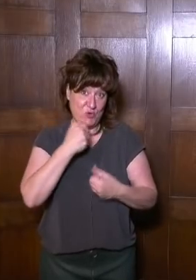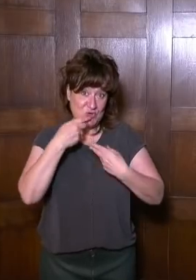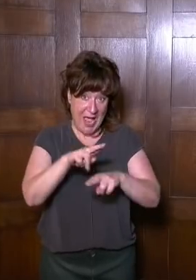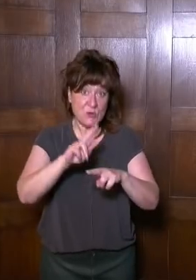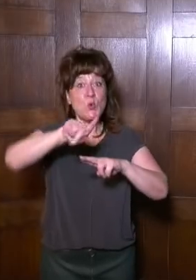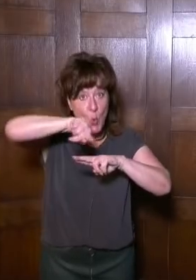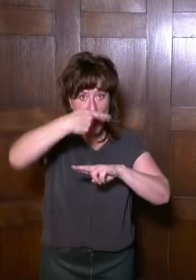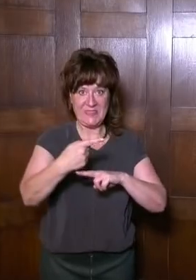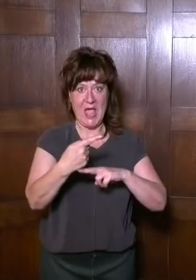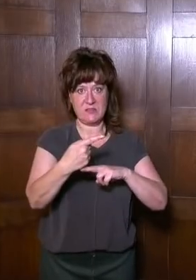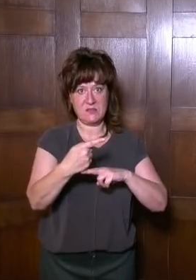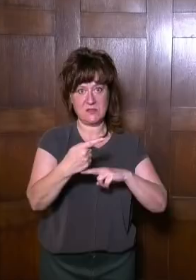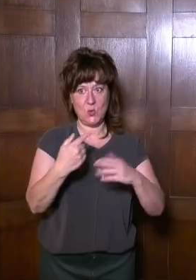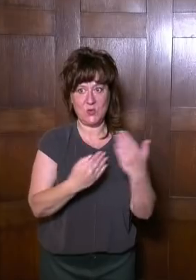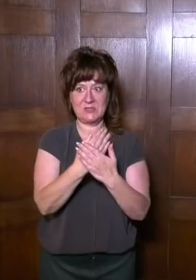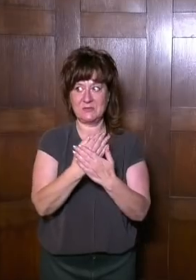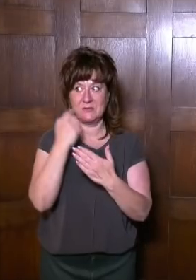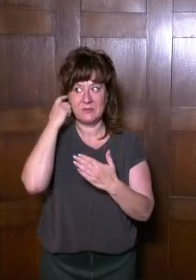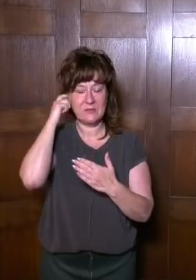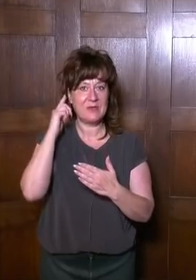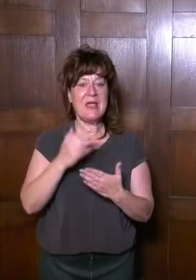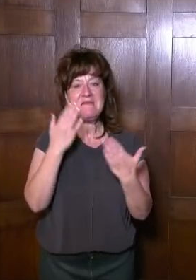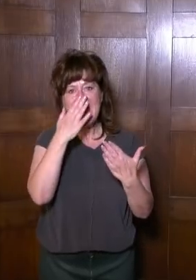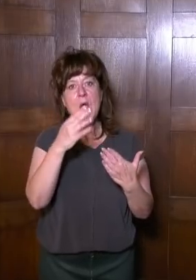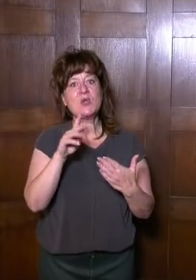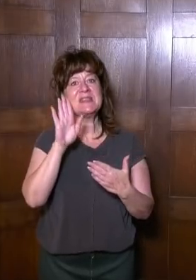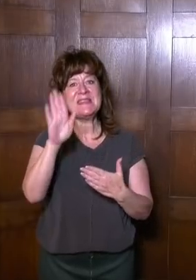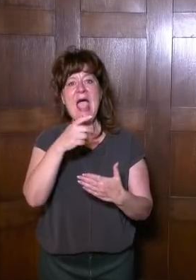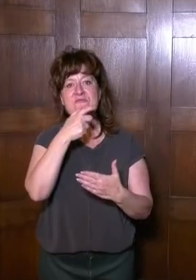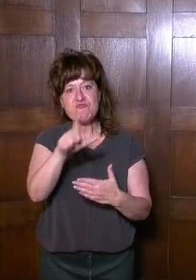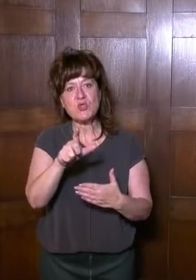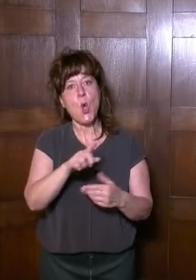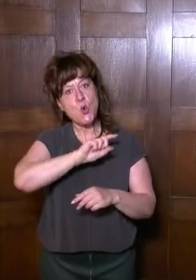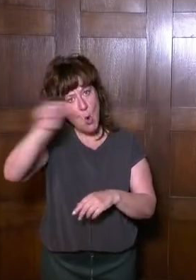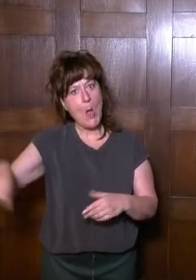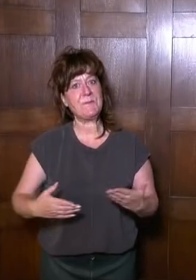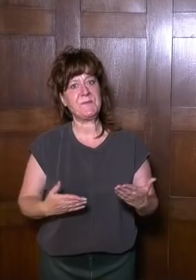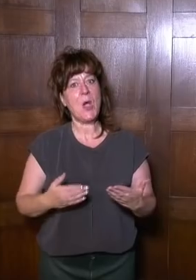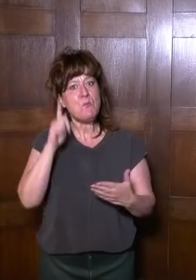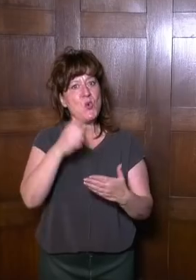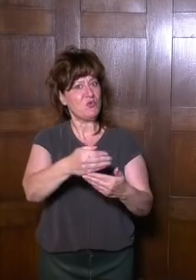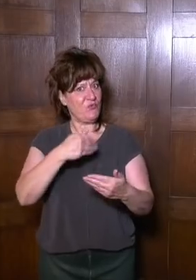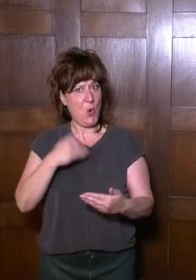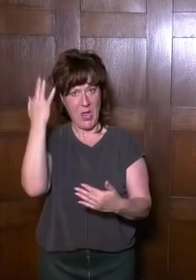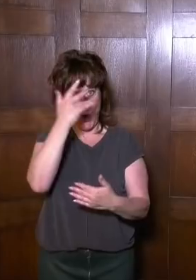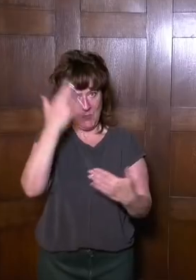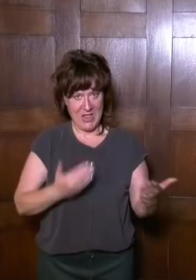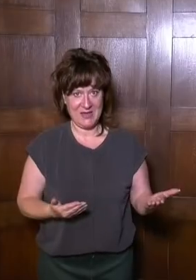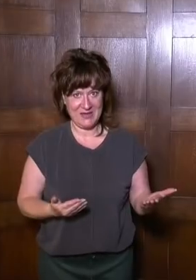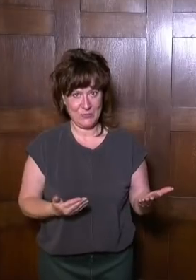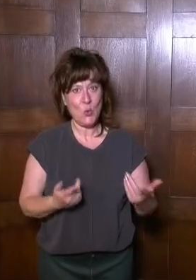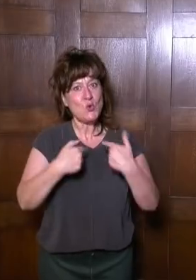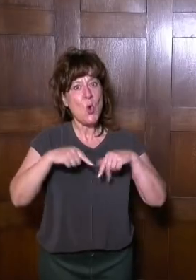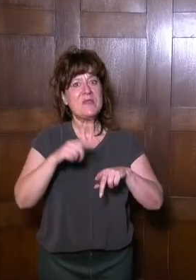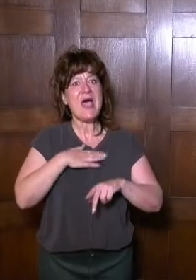gehen wir in die Runde. Ja, ich würde gerne noch antworten, wenn er uns ein Wort gegeben hat zu kommen, dann muss er sich das vorher überlegen und uns hat er jetzt das Wort